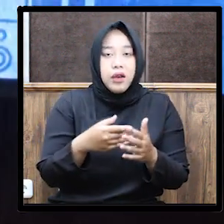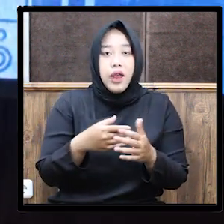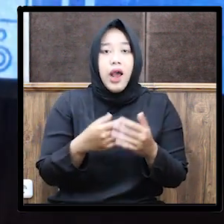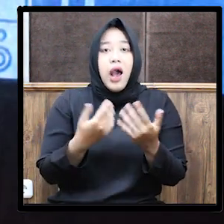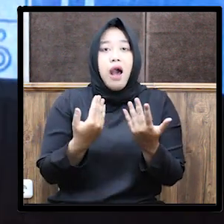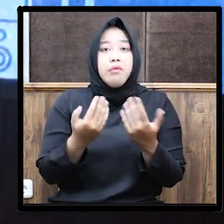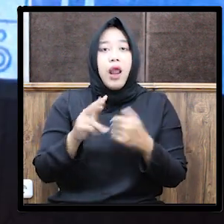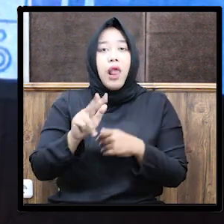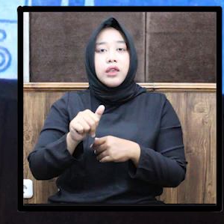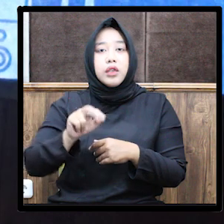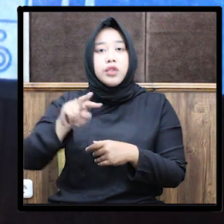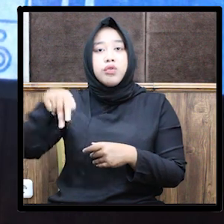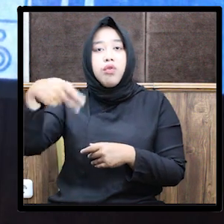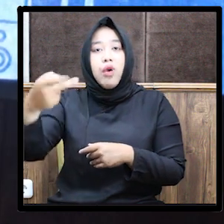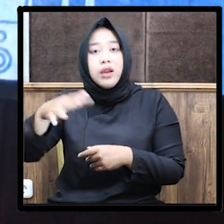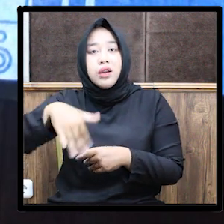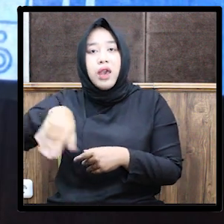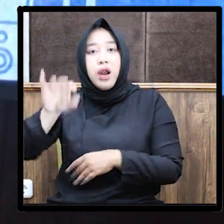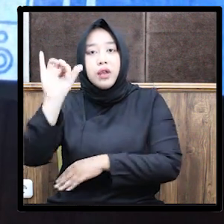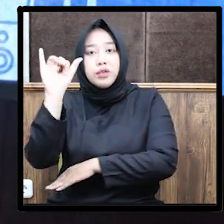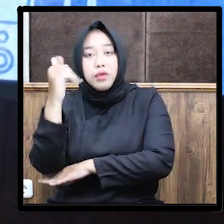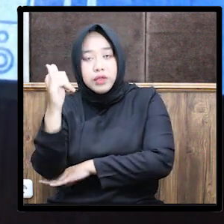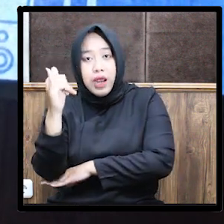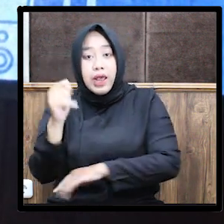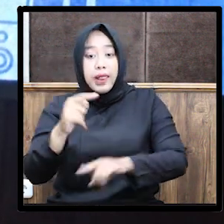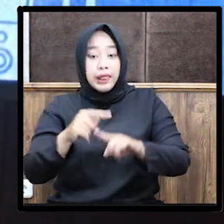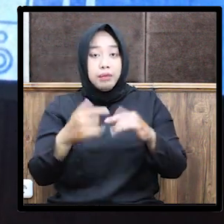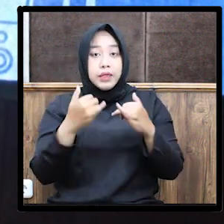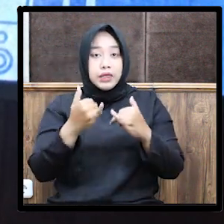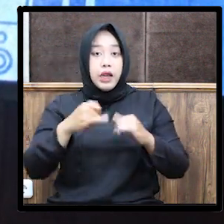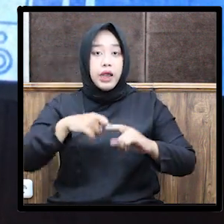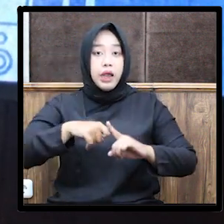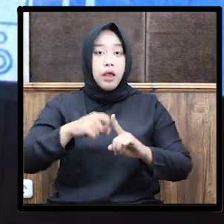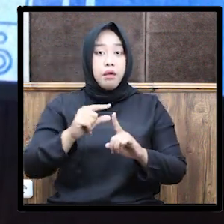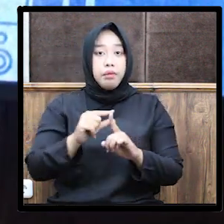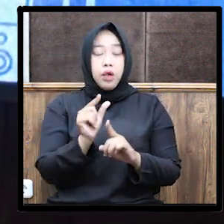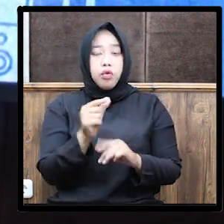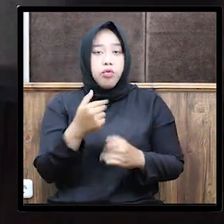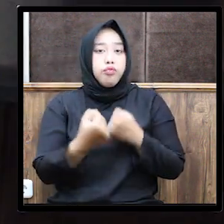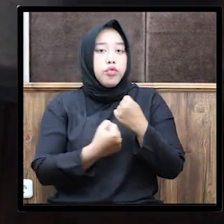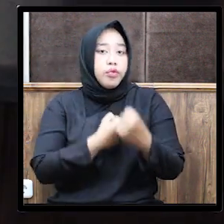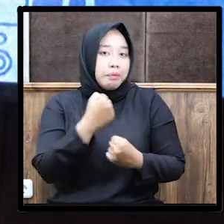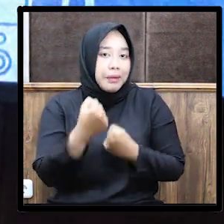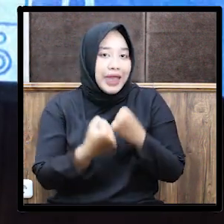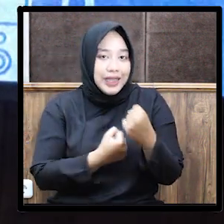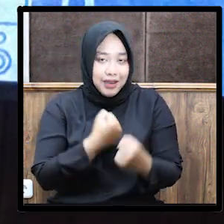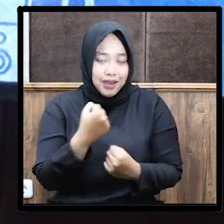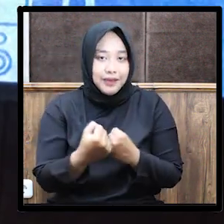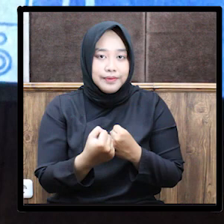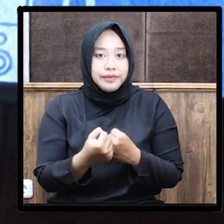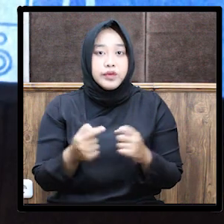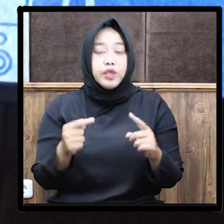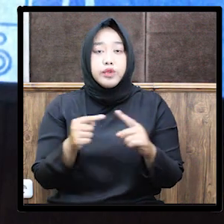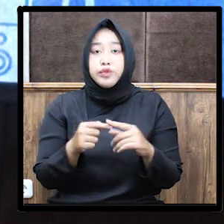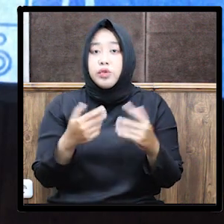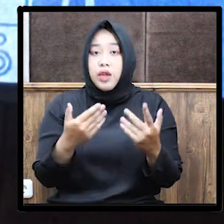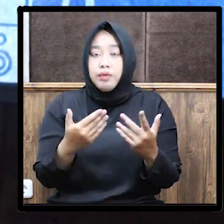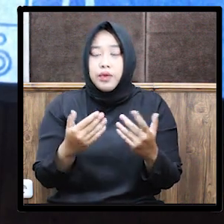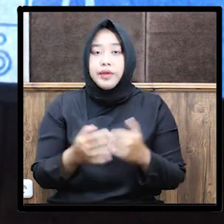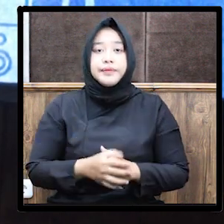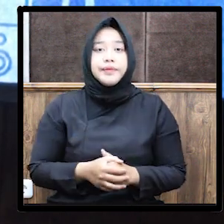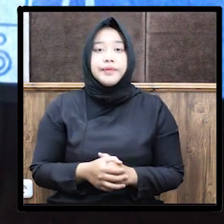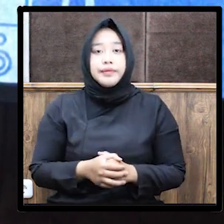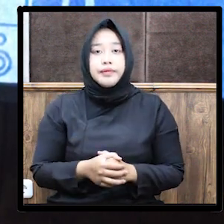luar DIY gitu. Itu saya rasakan tuh, tapi upaya-upaya yang kami lakukan untuk memastikan